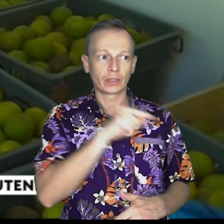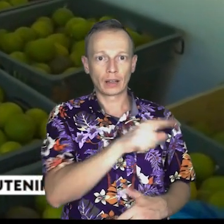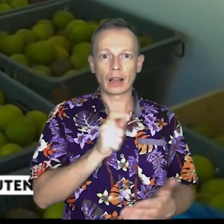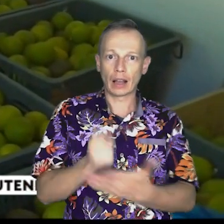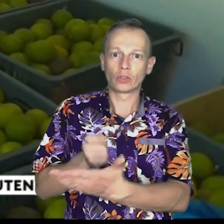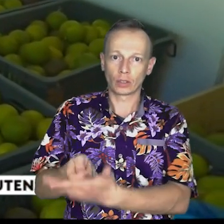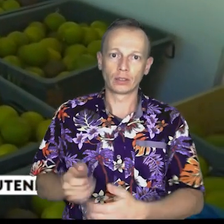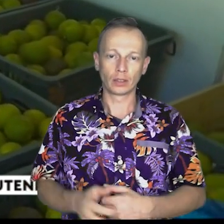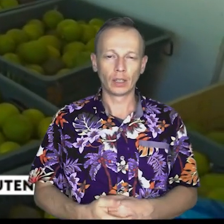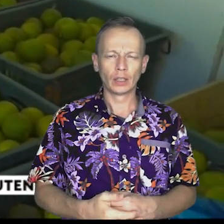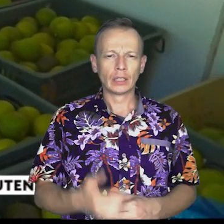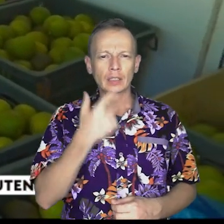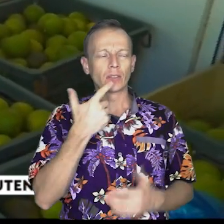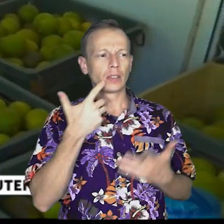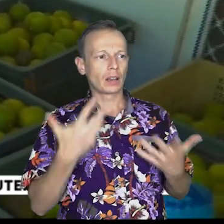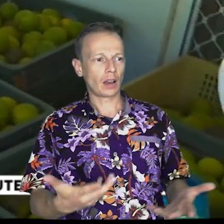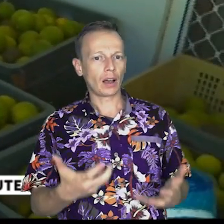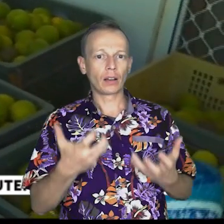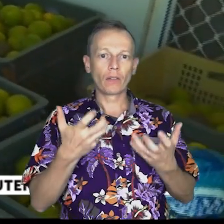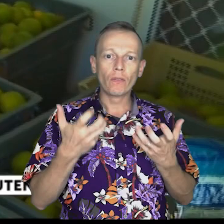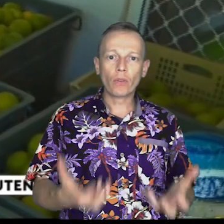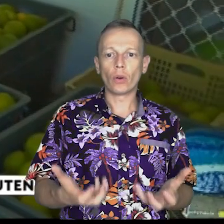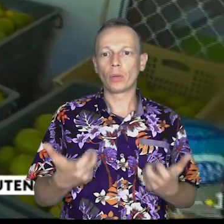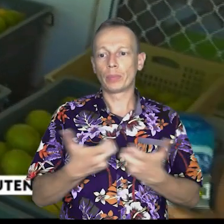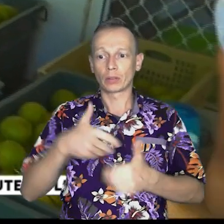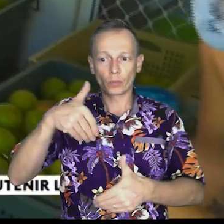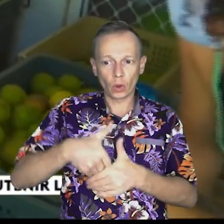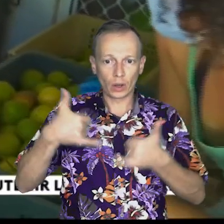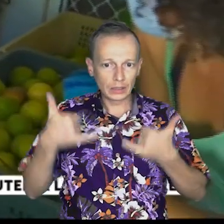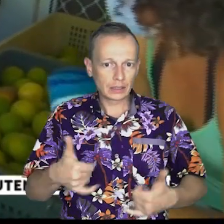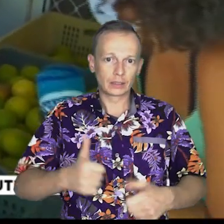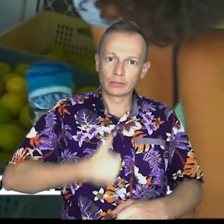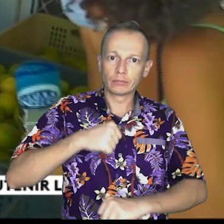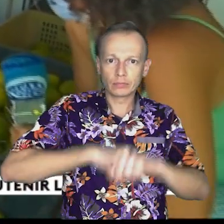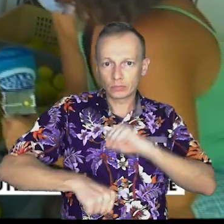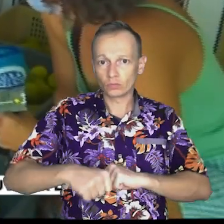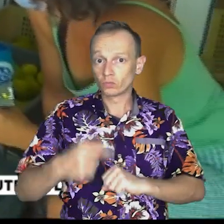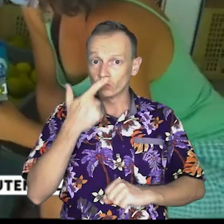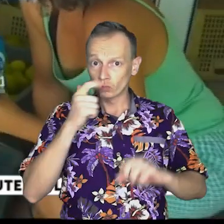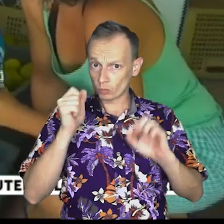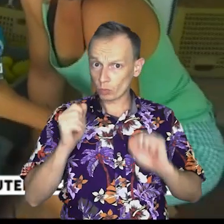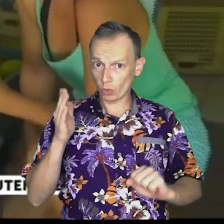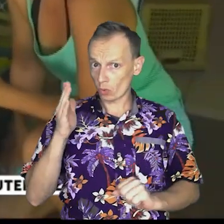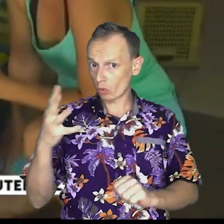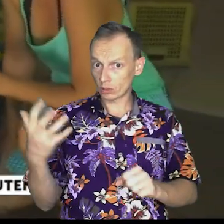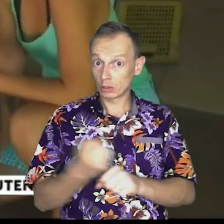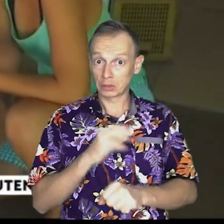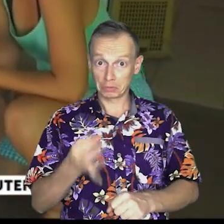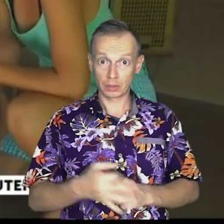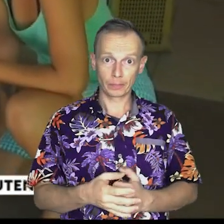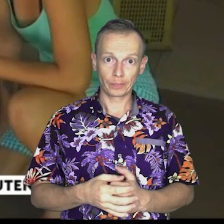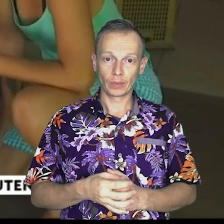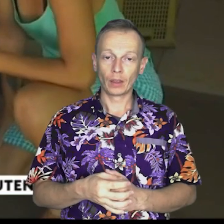professionnels. Parce qu'on prône aujourd'hui l'alimentaire à tout prix, en tout cas les ressources internes. Est-ce que vous pensez que c'est cette voie-là que nous choisissons